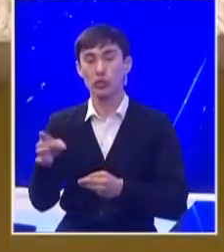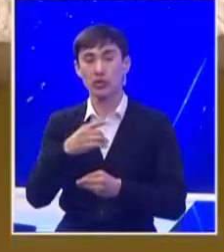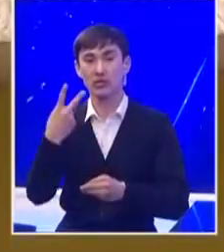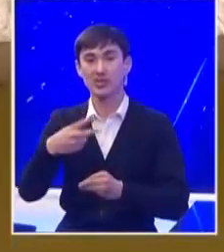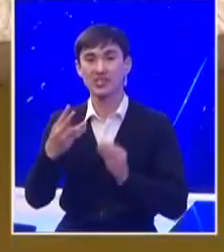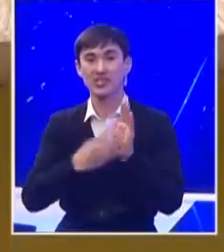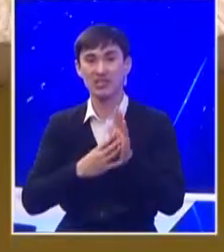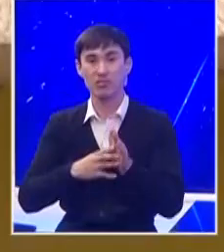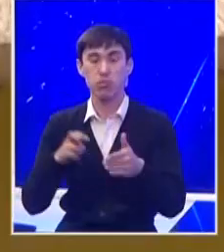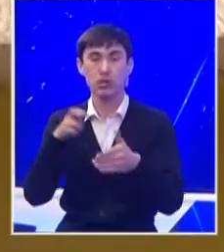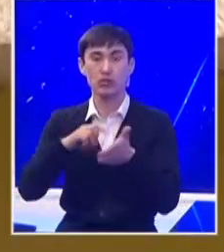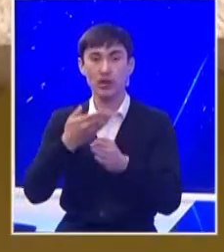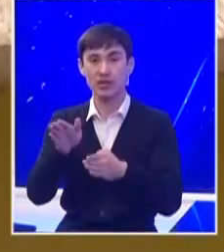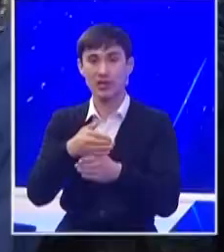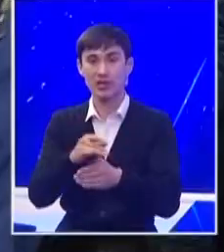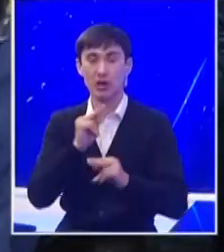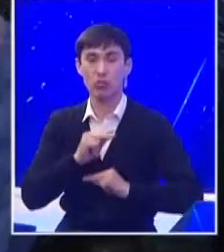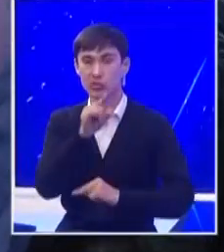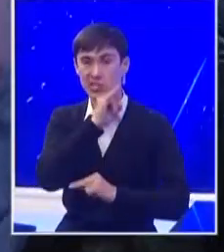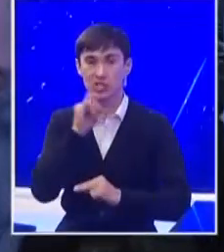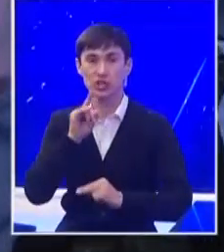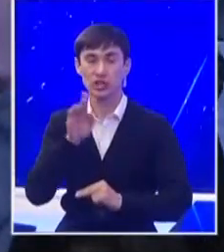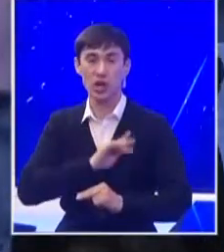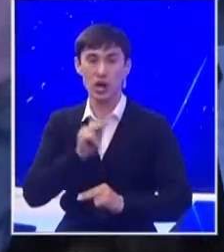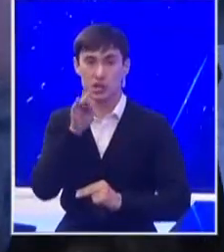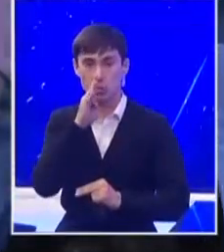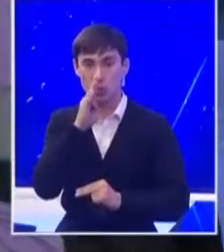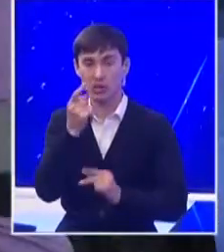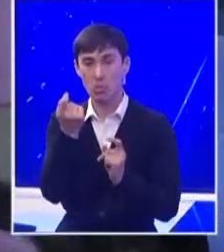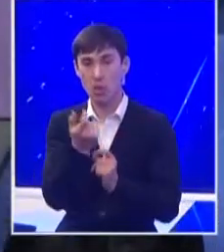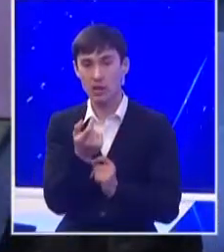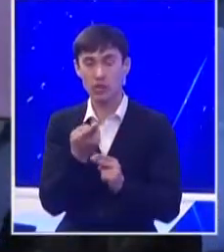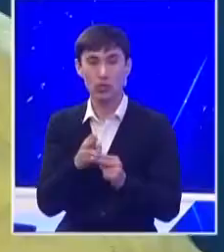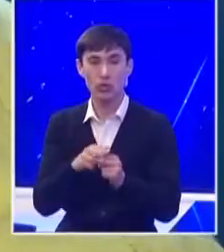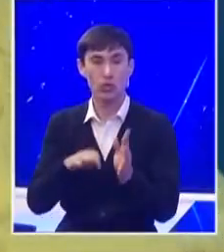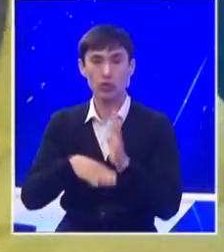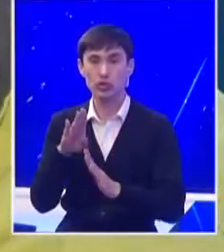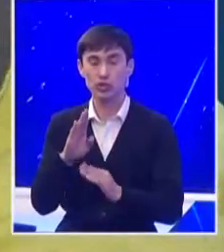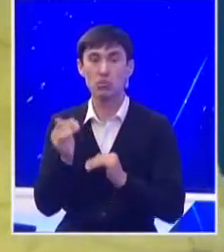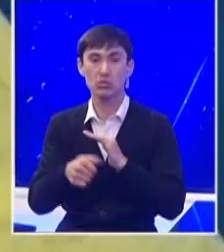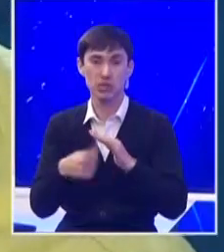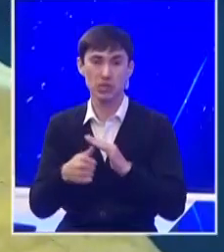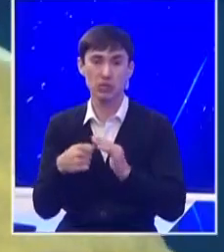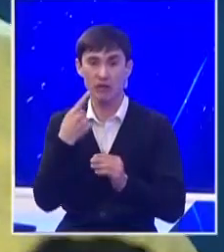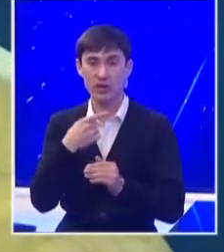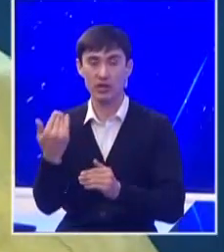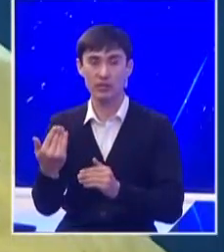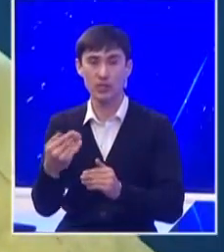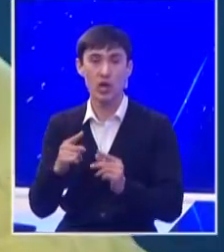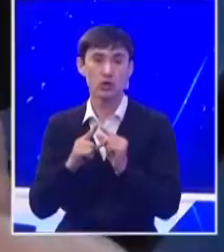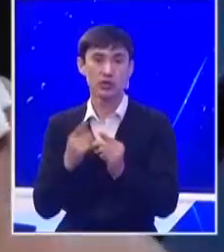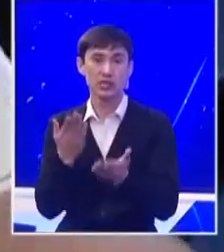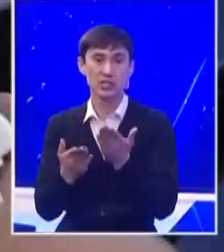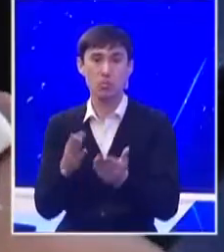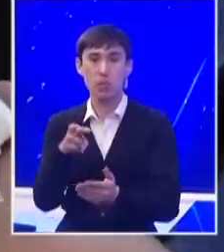почтовых отделений. В основном тут работают женщины. Заработная плата у почтальонов маленькая, но это лучше, чем быть без работы, говорят они. К слову,